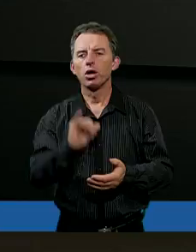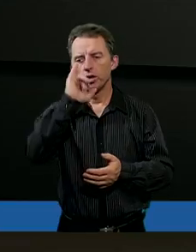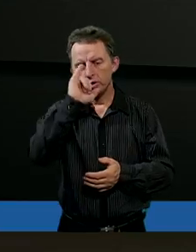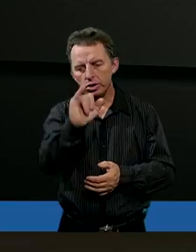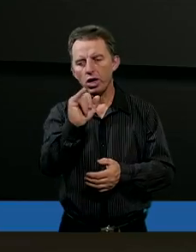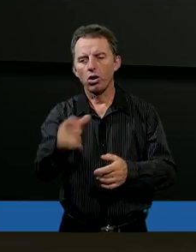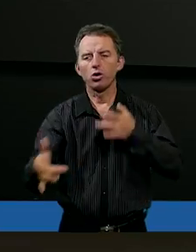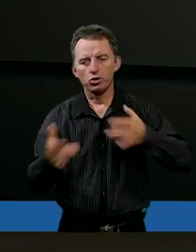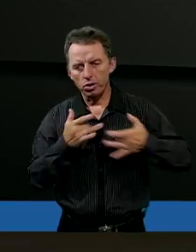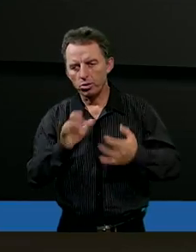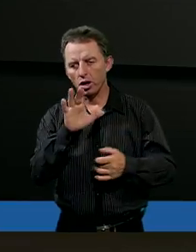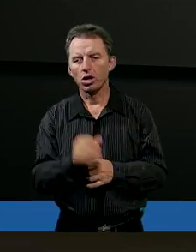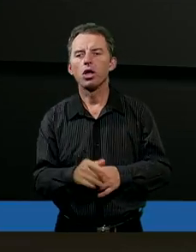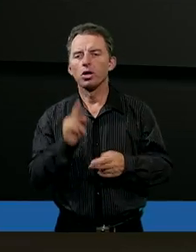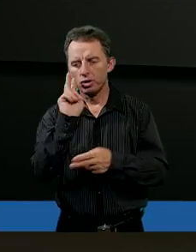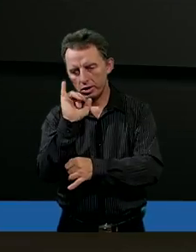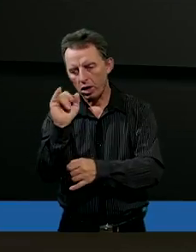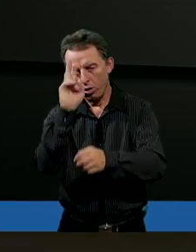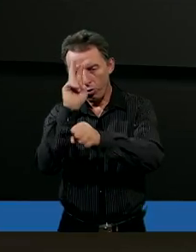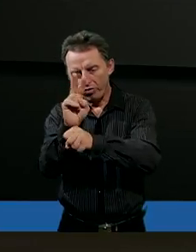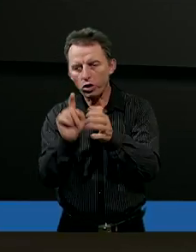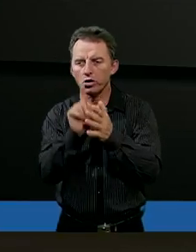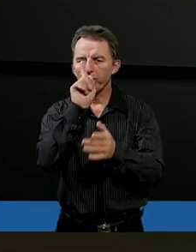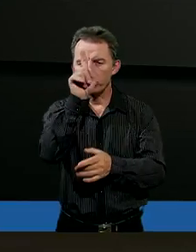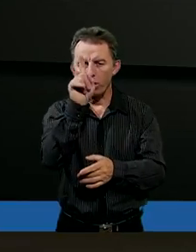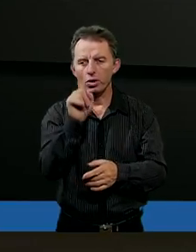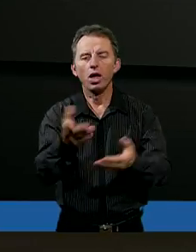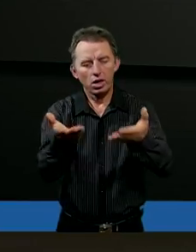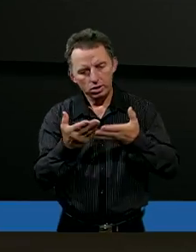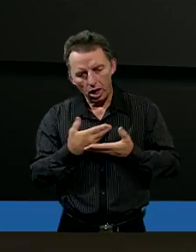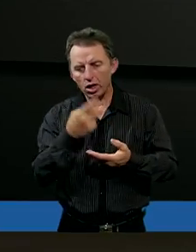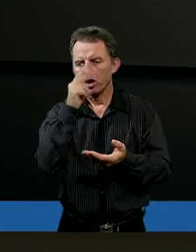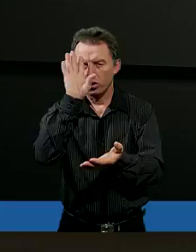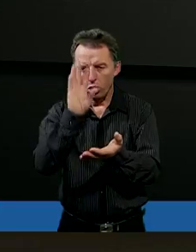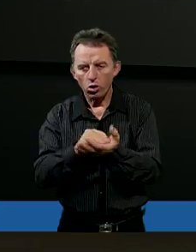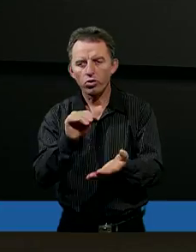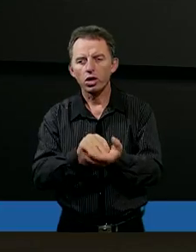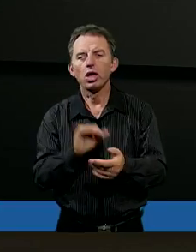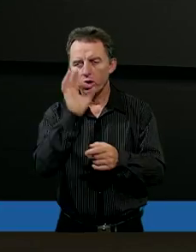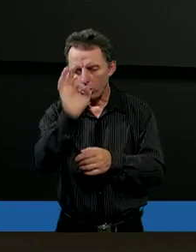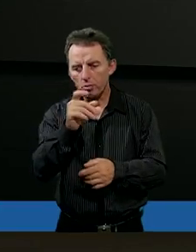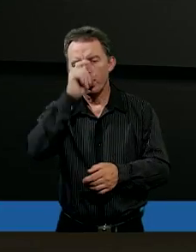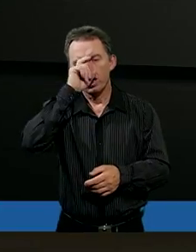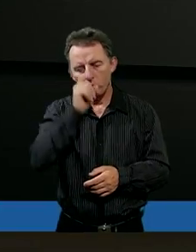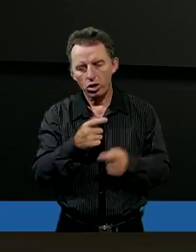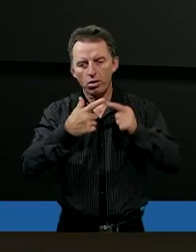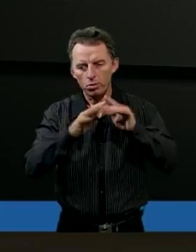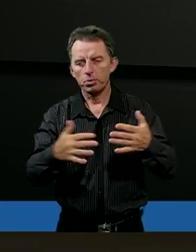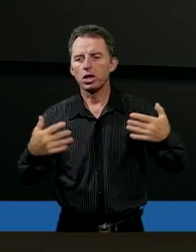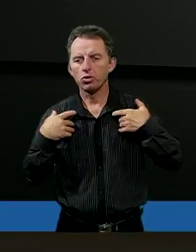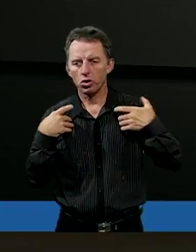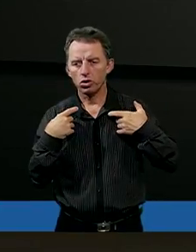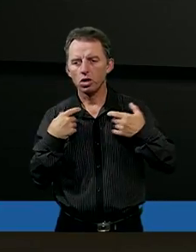jego cierpieniu i jego ufności Tobie. Daj nam doświadczać Ciebie w dobrych i złych momentach